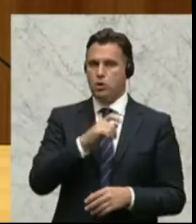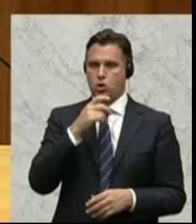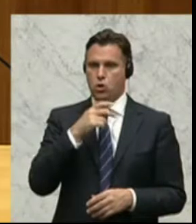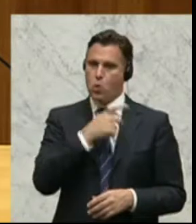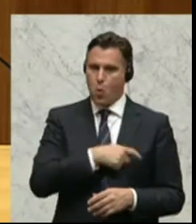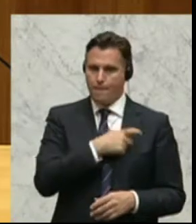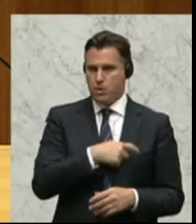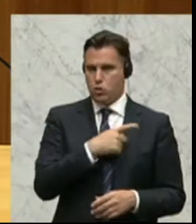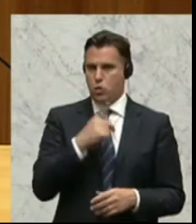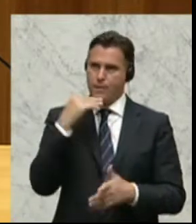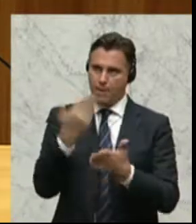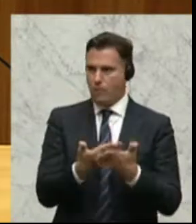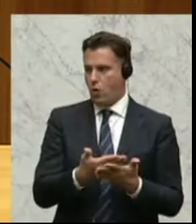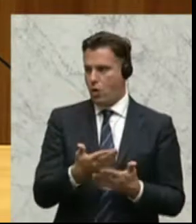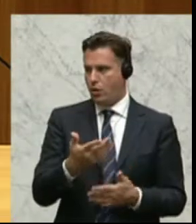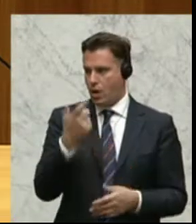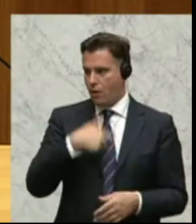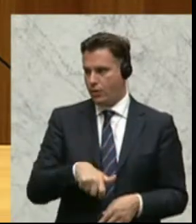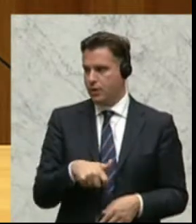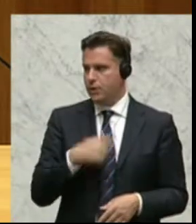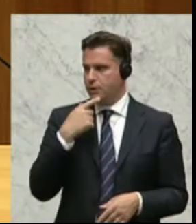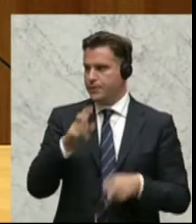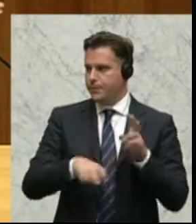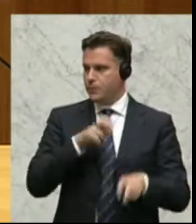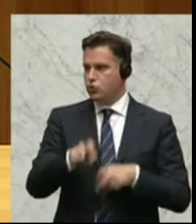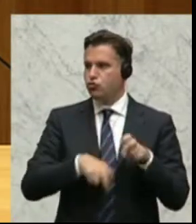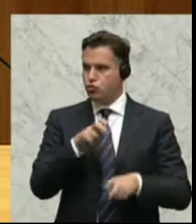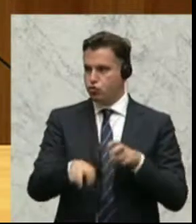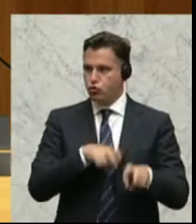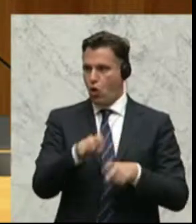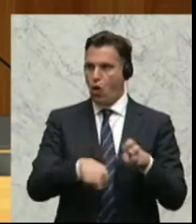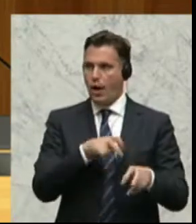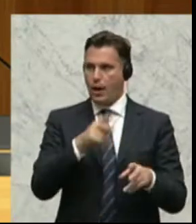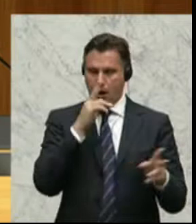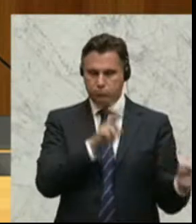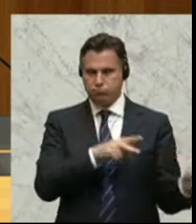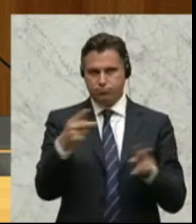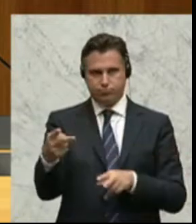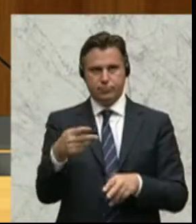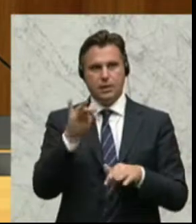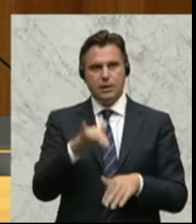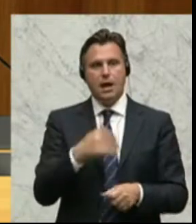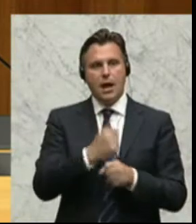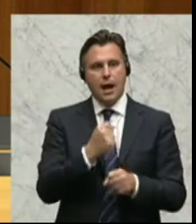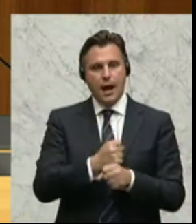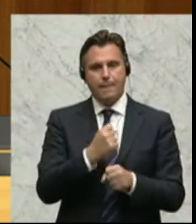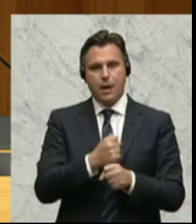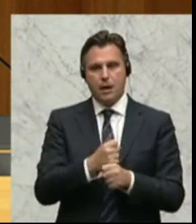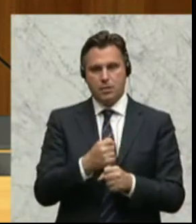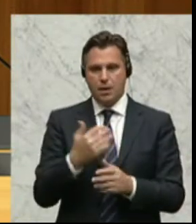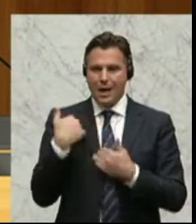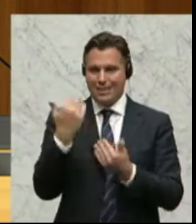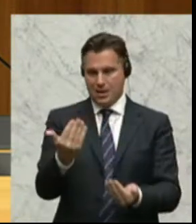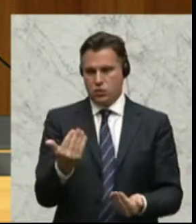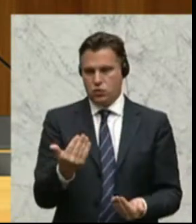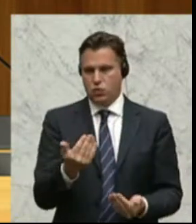empfiehlt, nämlich, dass man die Steuerquellen auch verlagert, eine Entlastung des Faktor Arbeit herbeiführt und Kapital